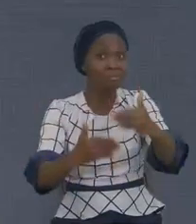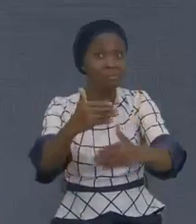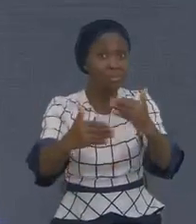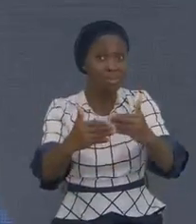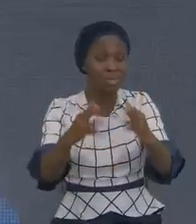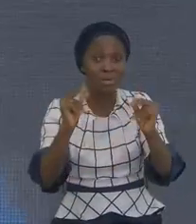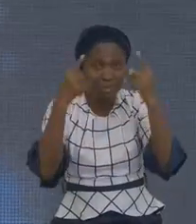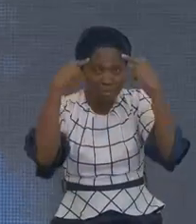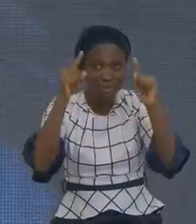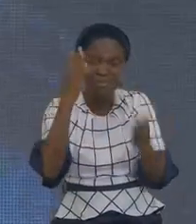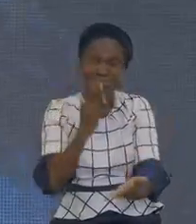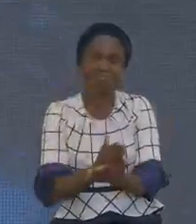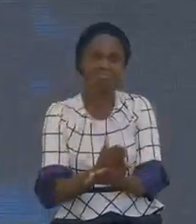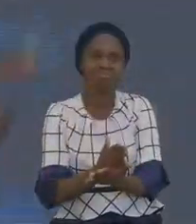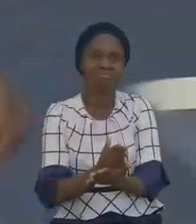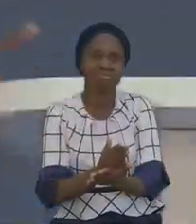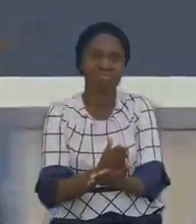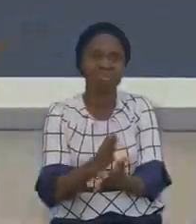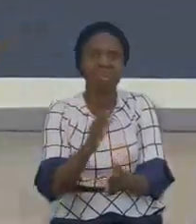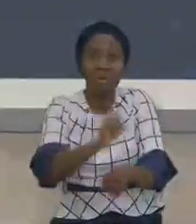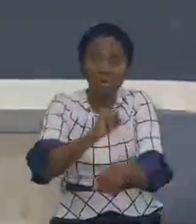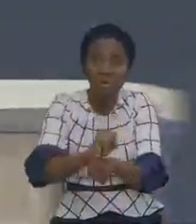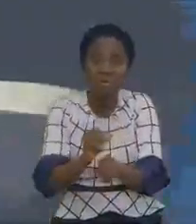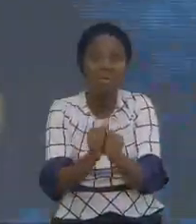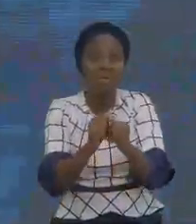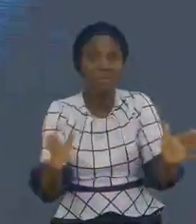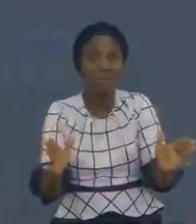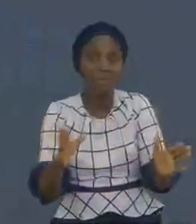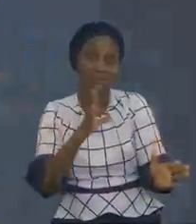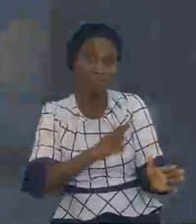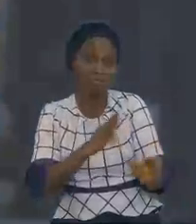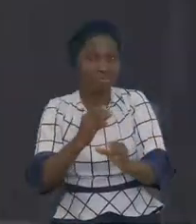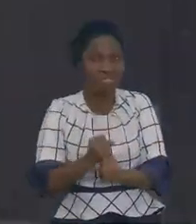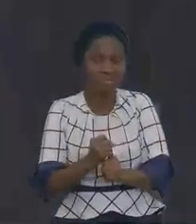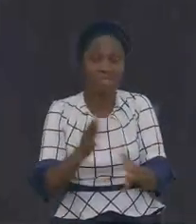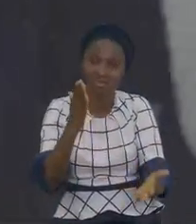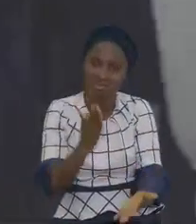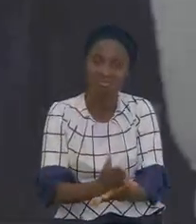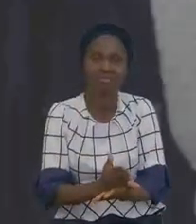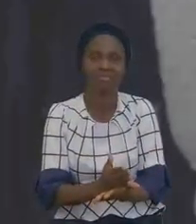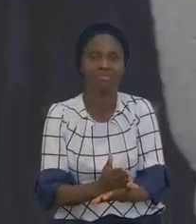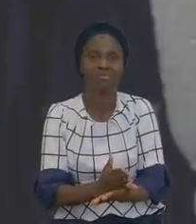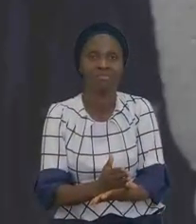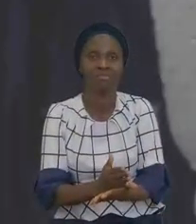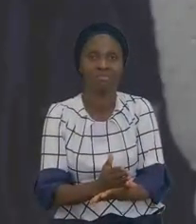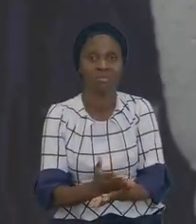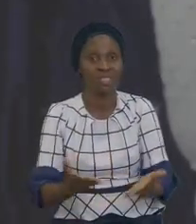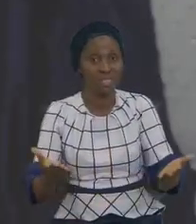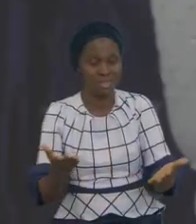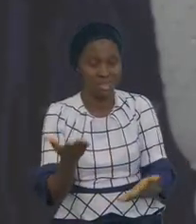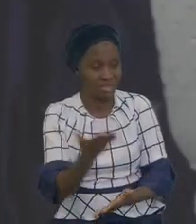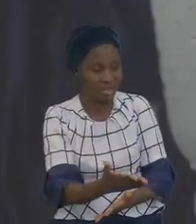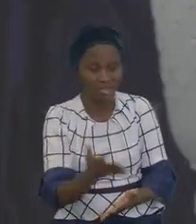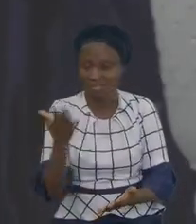Le travail sans réalisation, c'est assez. Être ici et là, sans aucun